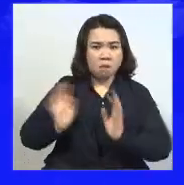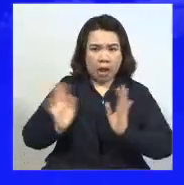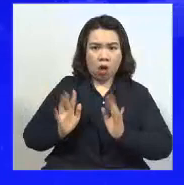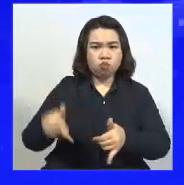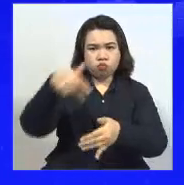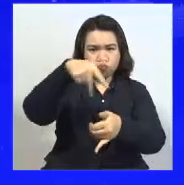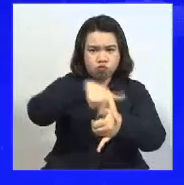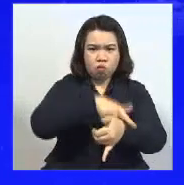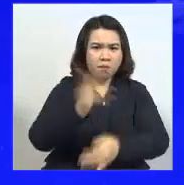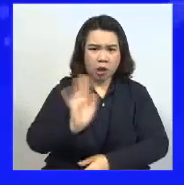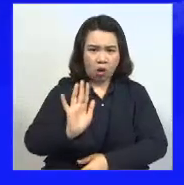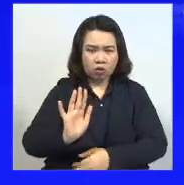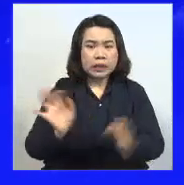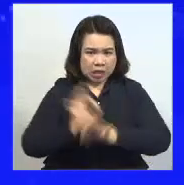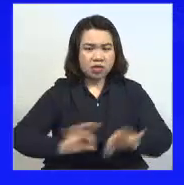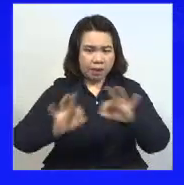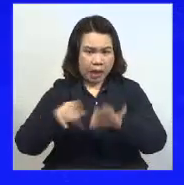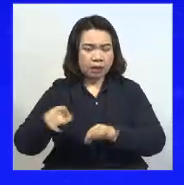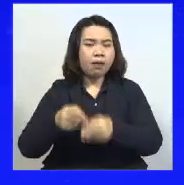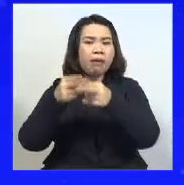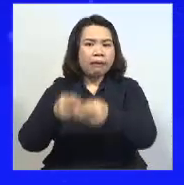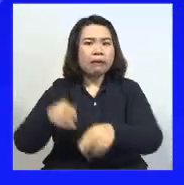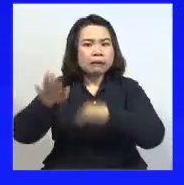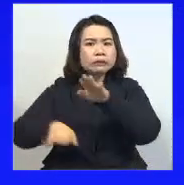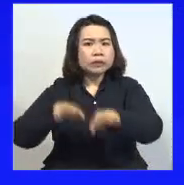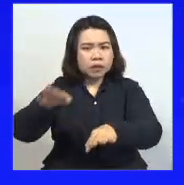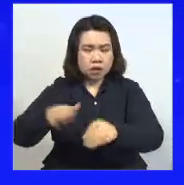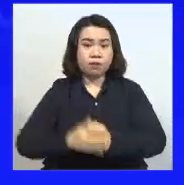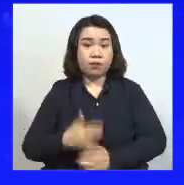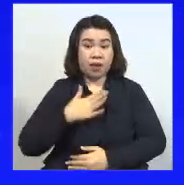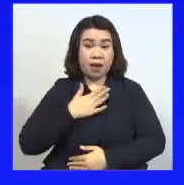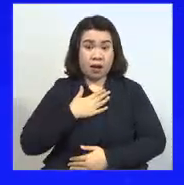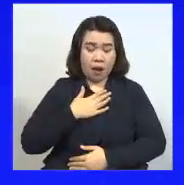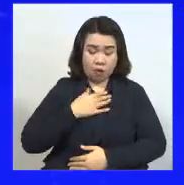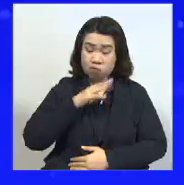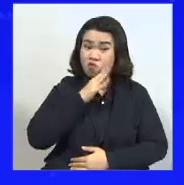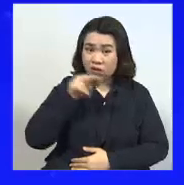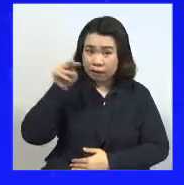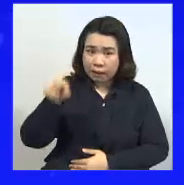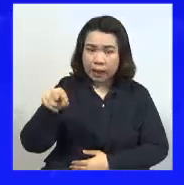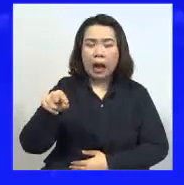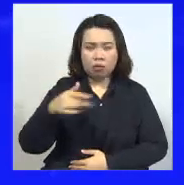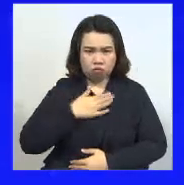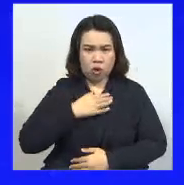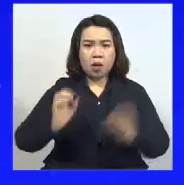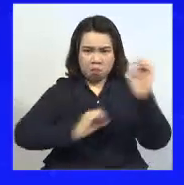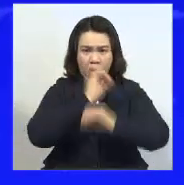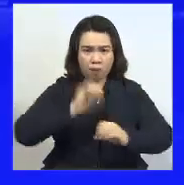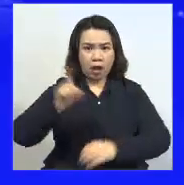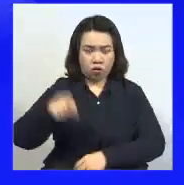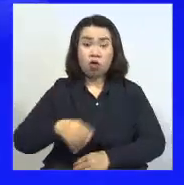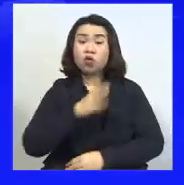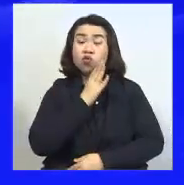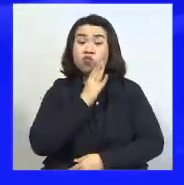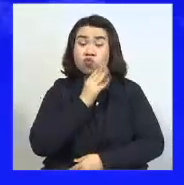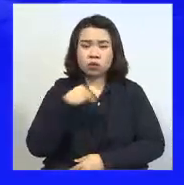เอาอันนี้แหละตำรวจก็จะสามารถติดตามตัวได้ง่ายและในขณะเดียวกันเราที่เป็นประชาชนที่อยู่ในพื้นที่นั้นๆก็จะได้ปลอดภัยด้วย ใช่ค่ะเพราะว่า